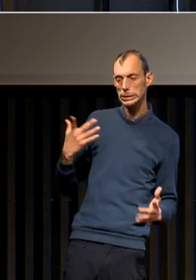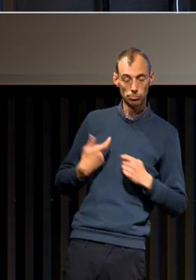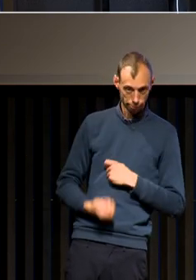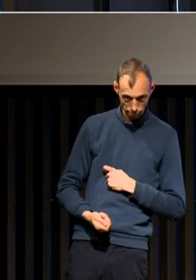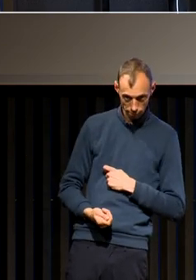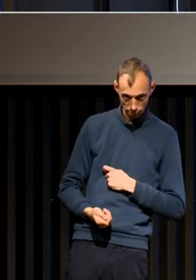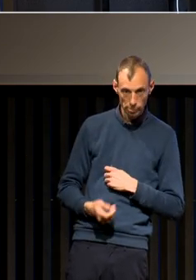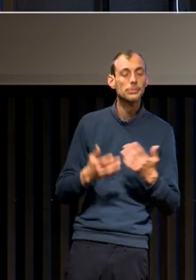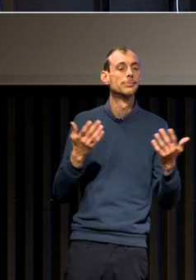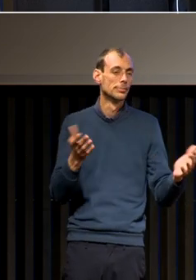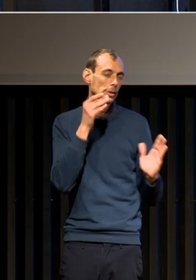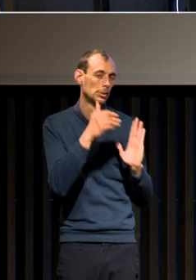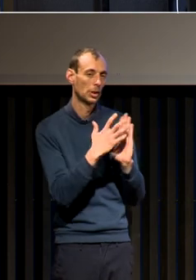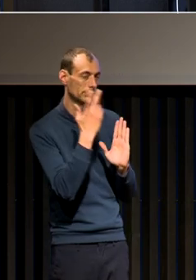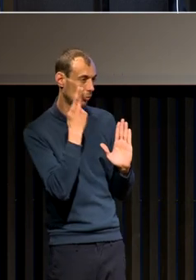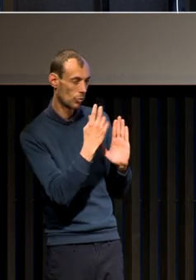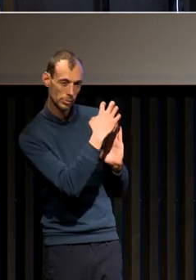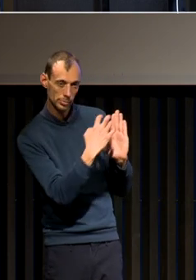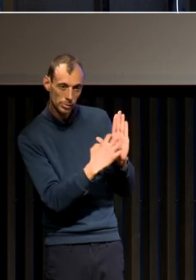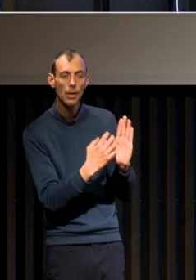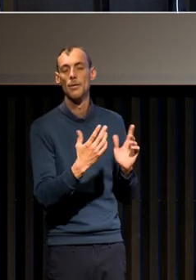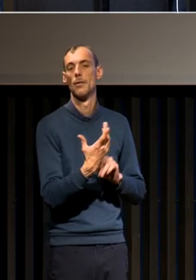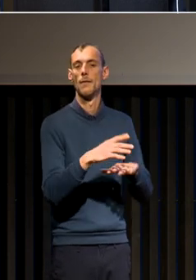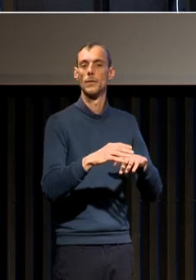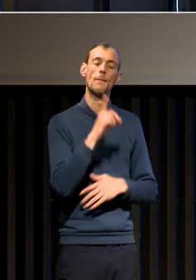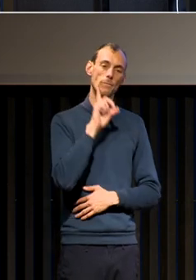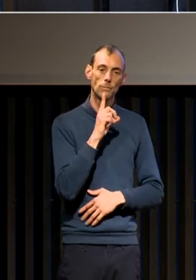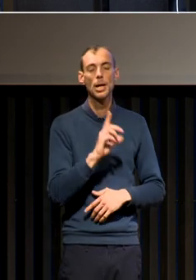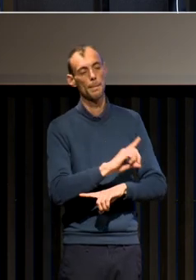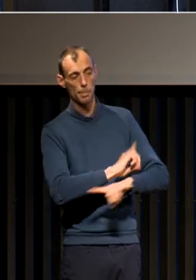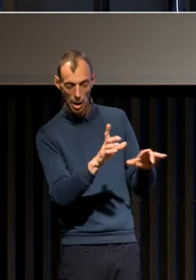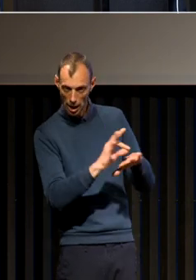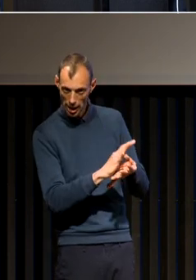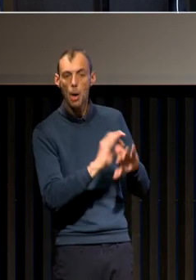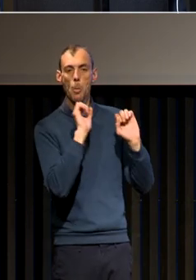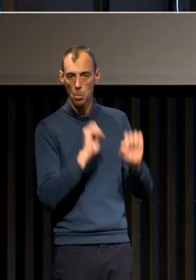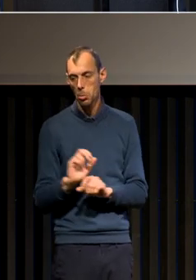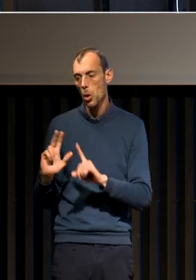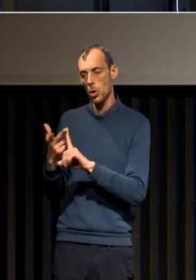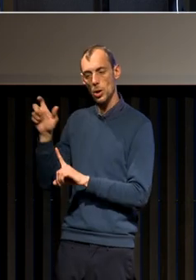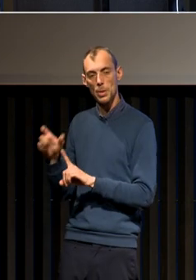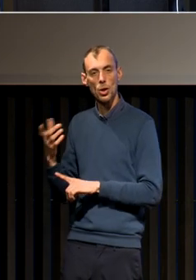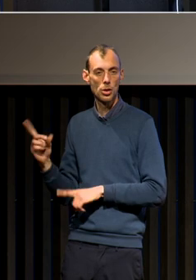les femmes non mariées peuvent avoir recours à un tiers donneur.